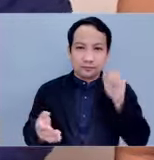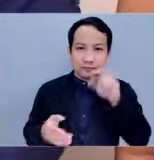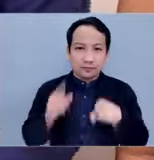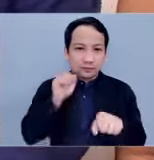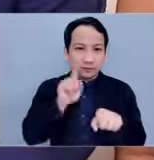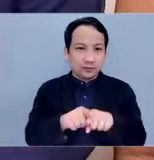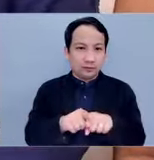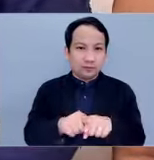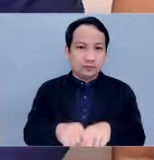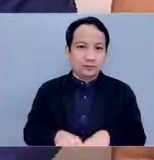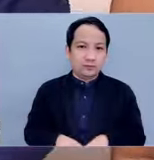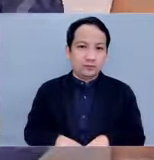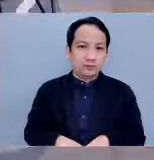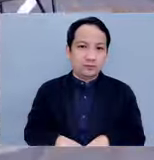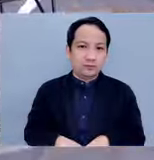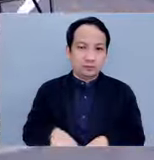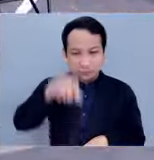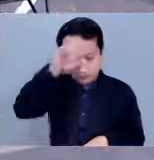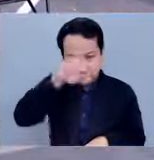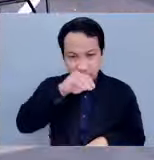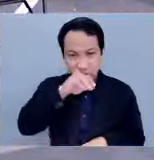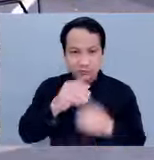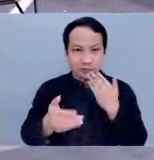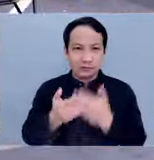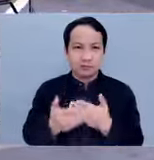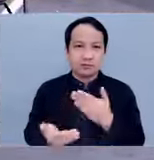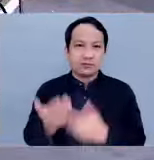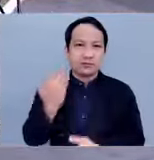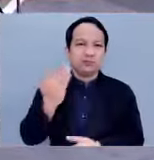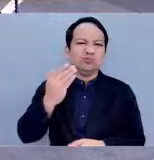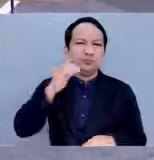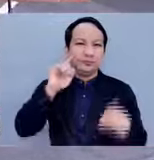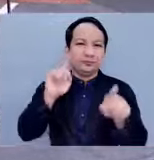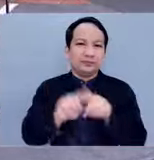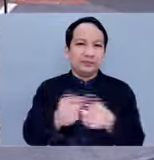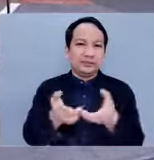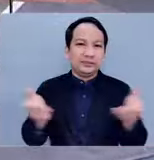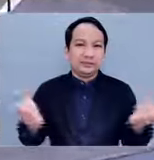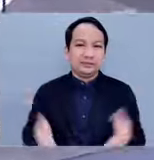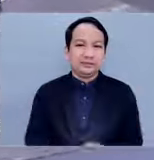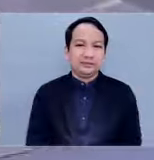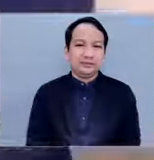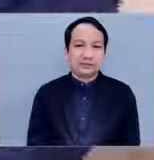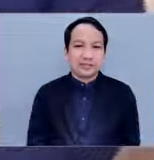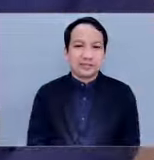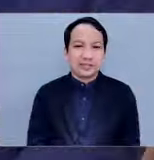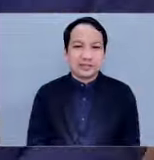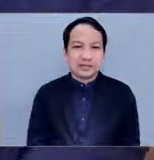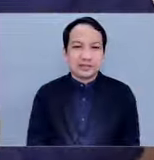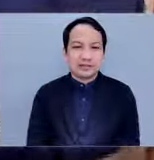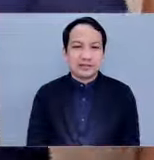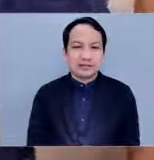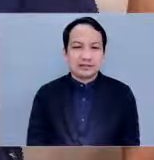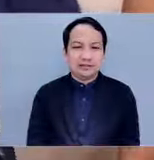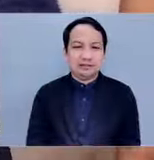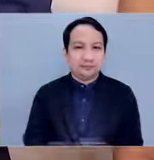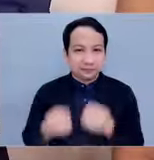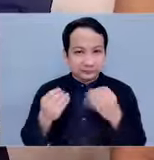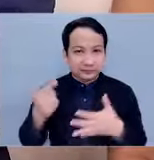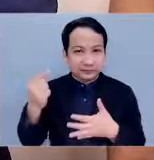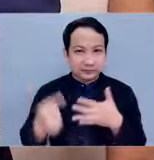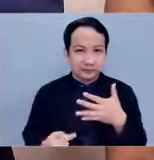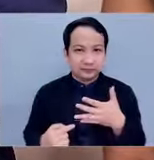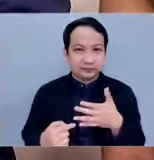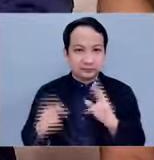kuya, nanay, tatay, lolo at lola. Good morning, kapatid! Okay, marami pa tayong ibang